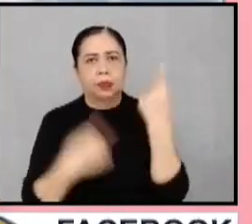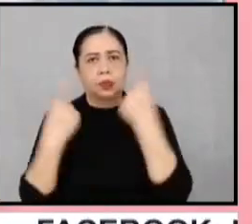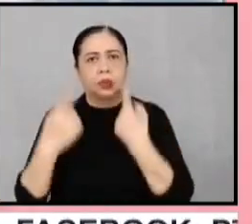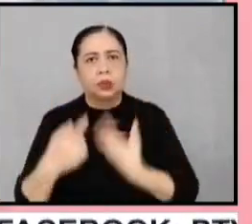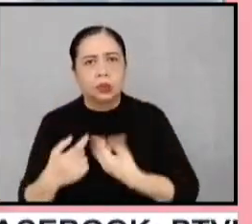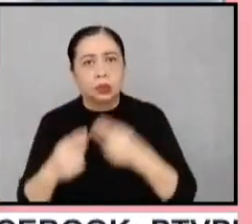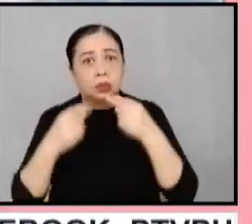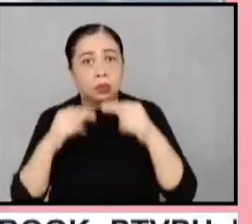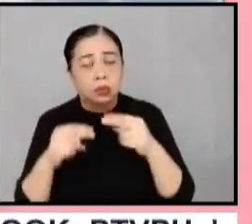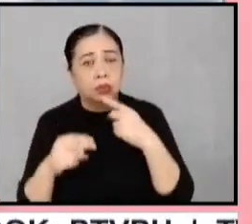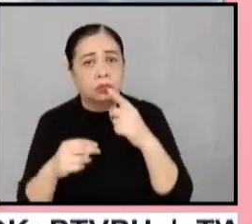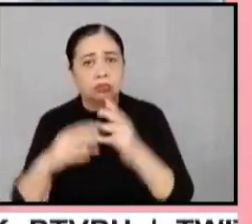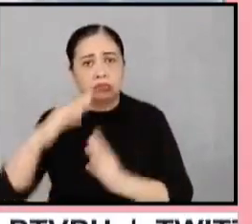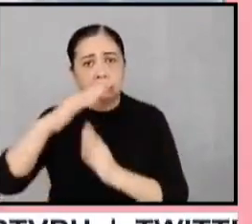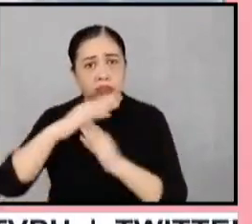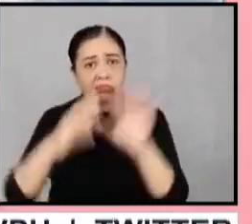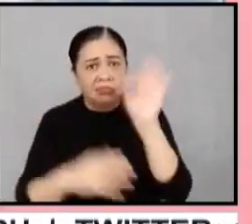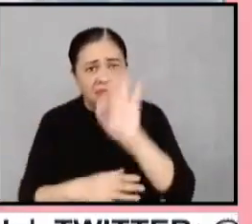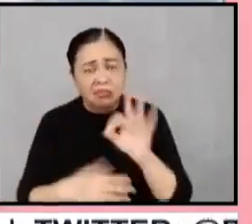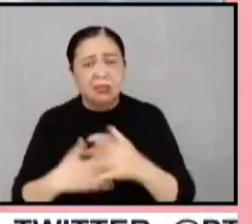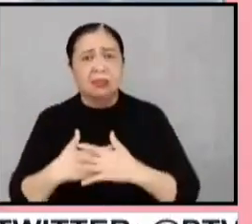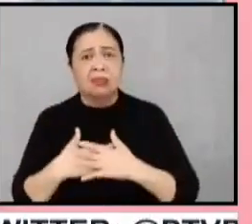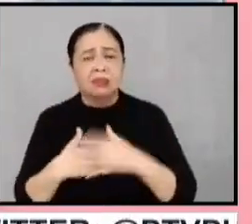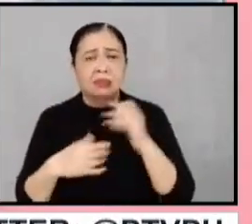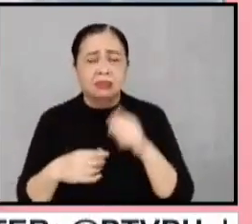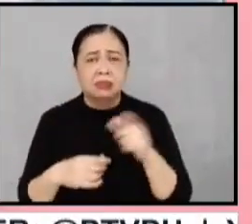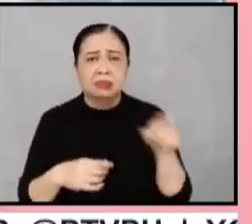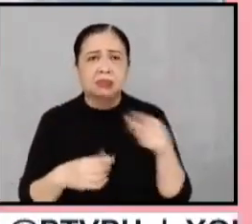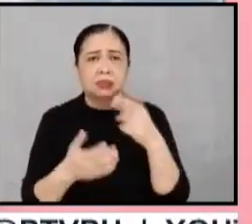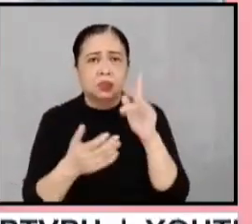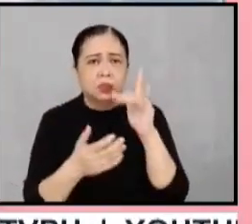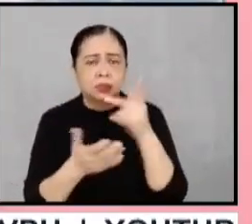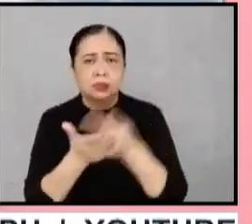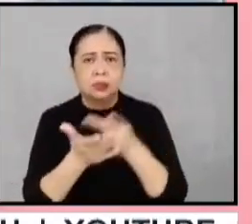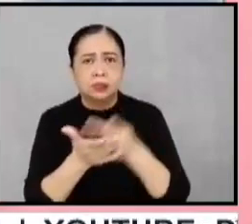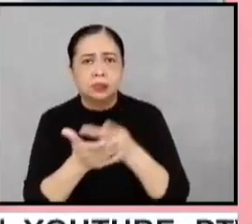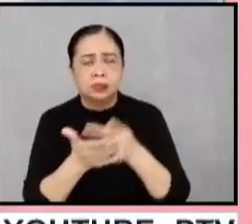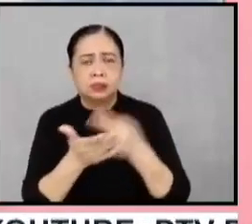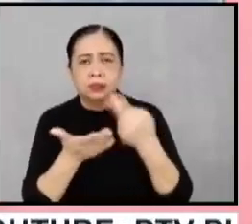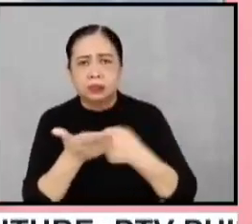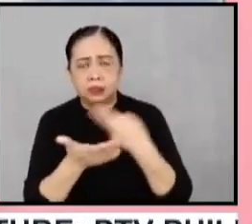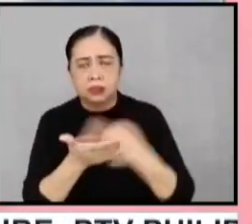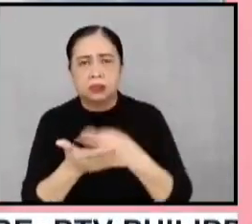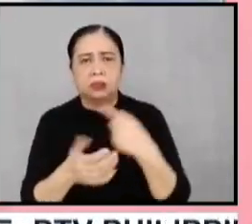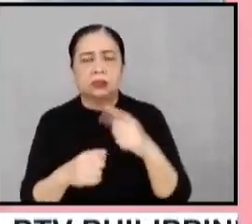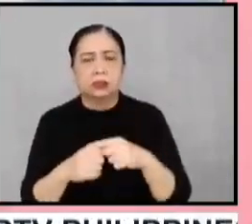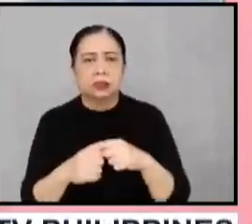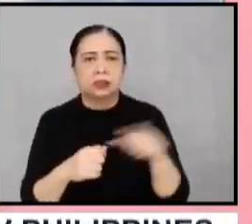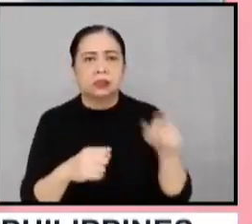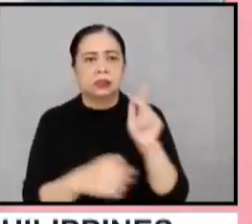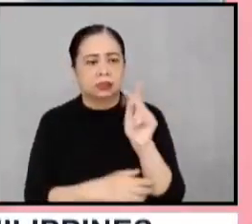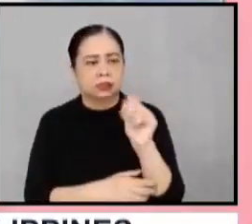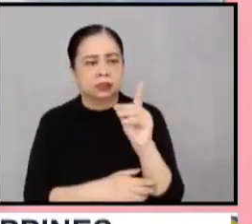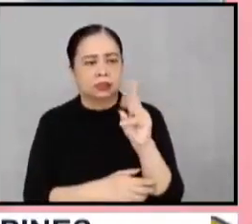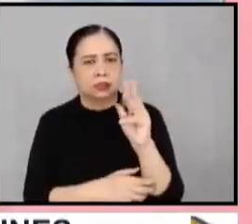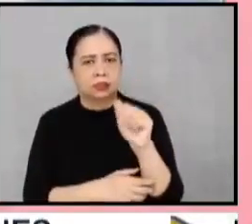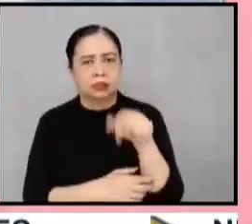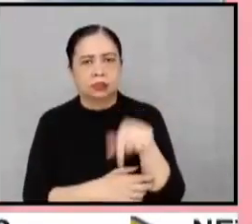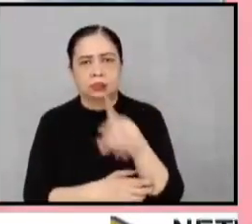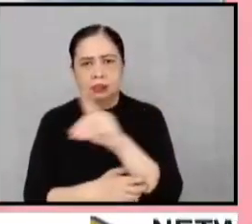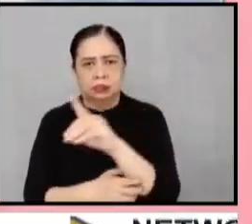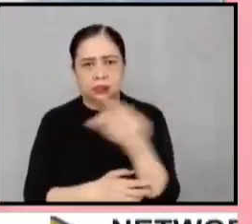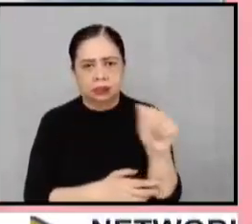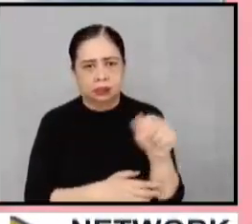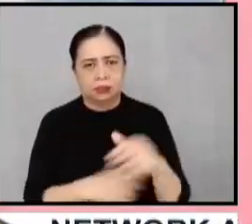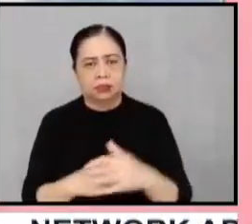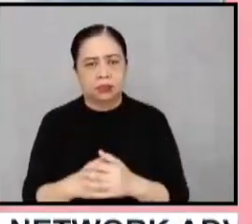umano'y hanggang Biyernes na lang ang pagbibenta ng 25 pesos per kilo ng bigas sa Kadiwa Store sa Department of Agriculture